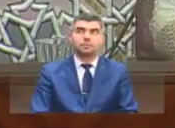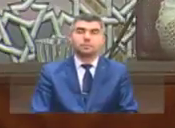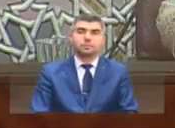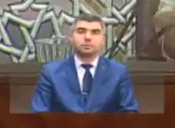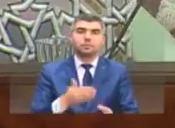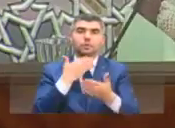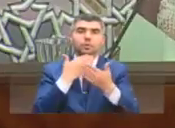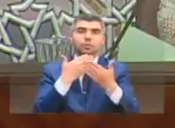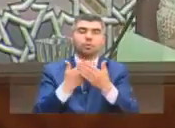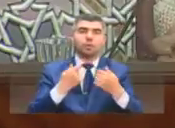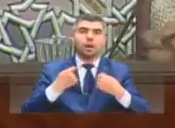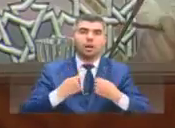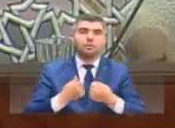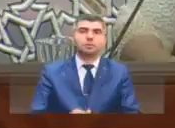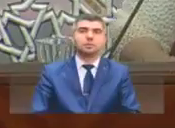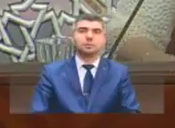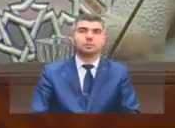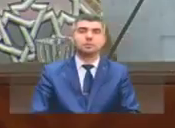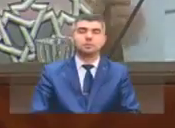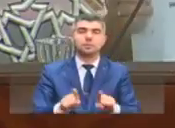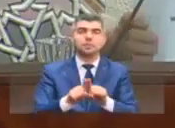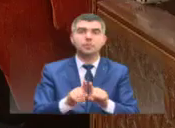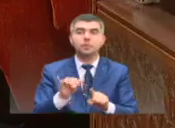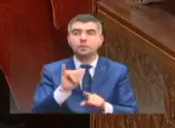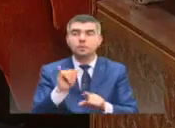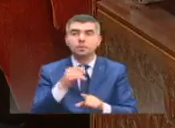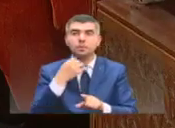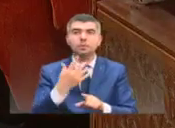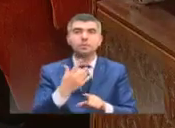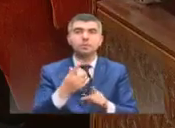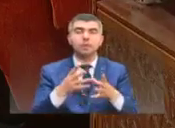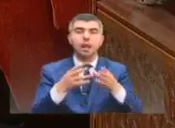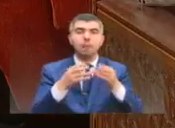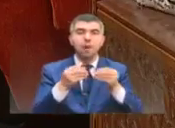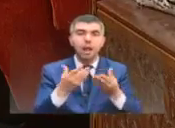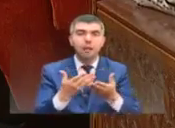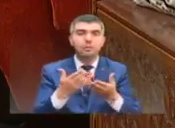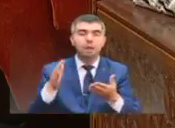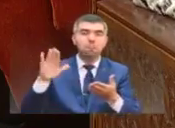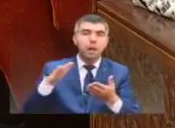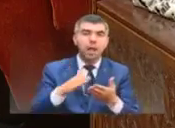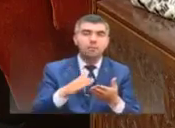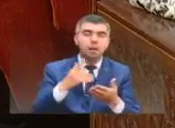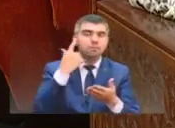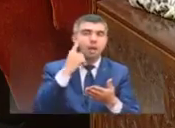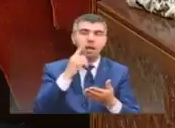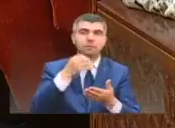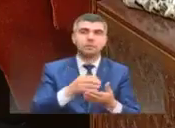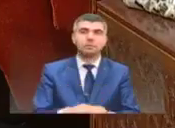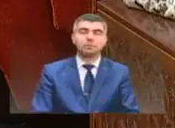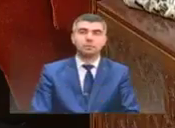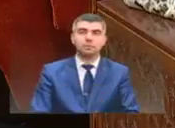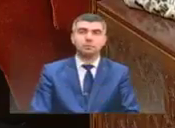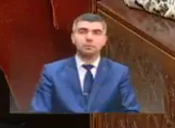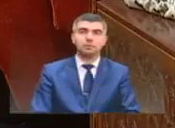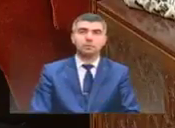شكرا سيد الرئيس. السيد النائب محترم ما عرفتكش شي منطقه، قلتي قلعه السرعنه مره، قلتي بني ملال تلفتي لي شويه. ازيله المشكل